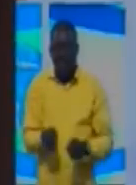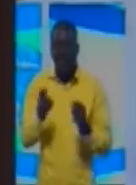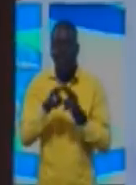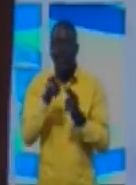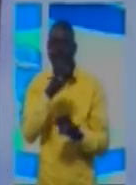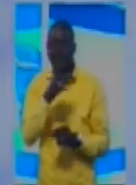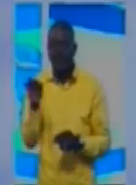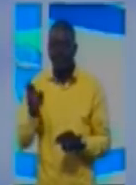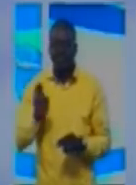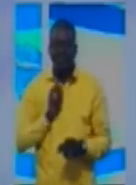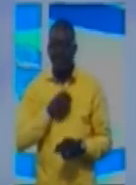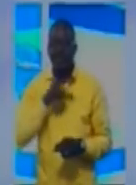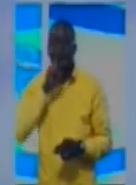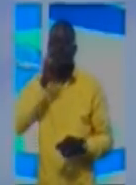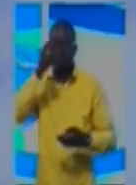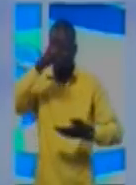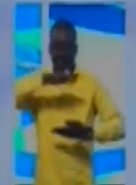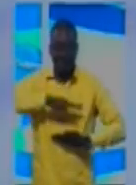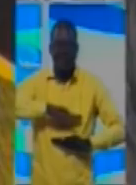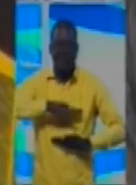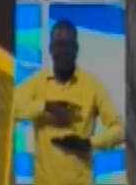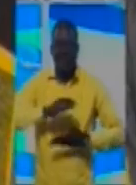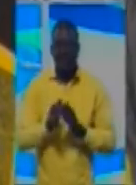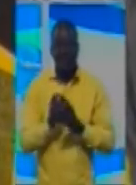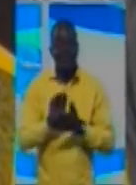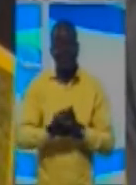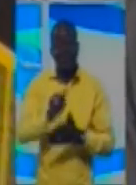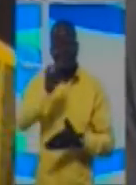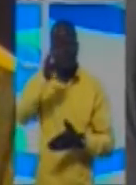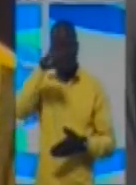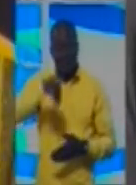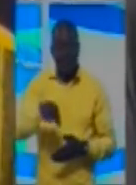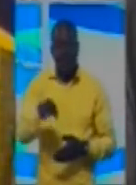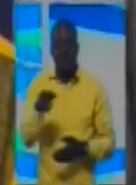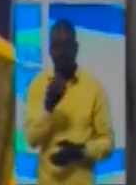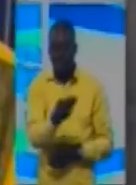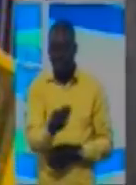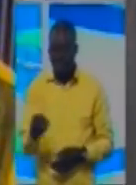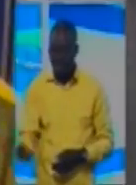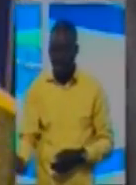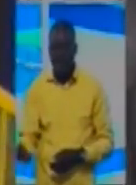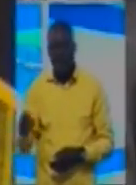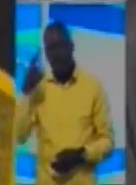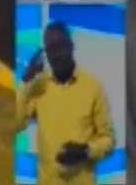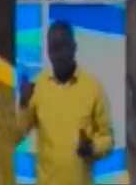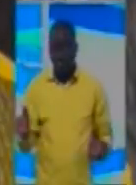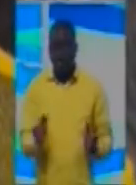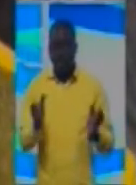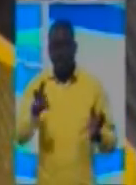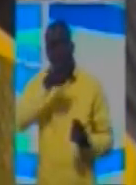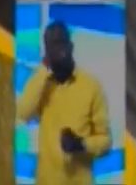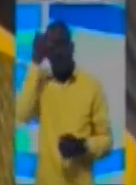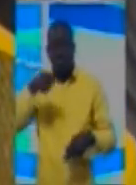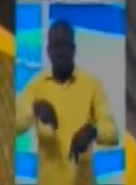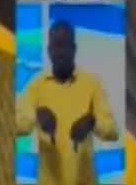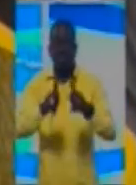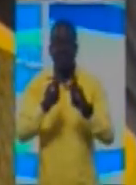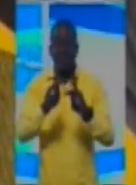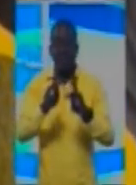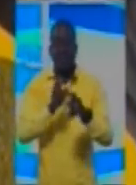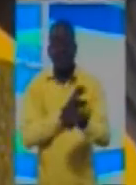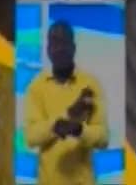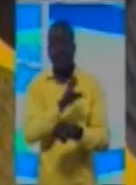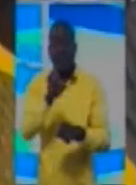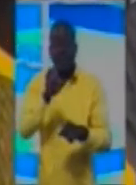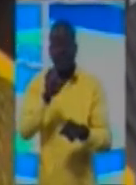sommes satisfaits. Et je crois que ce que vous venez de voir comme équipement nous galvanise parce que cela va nous permettre de